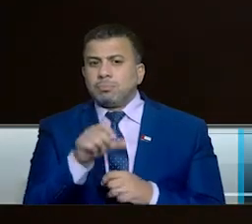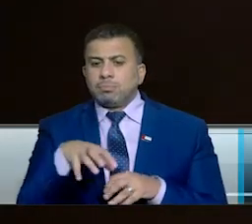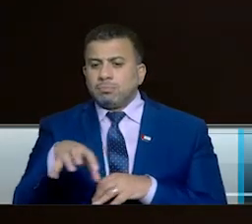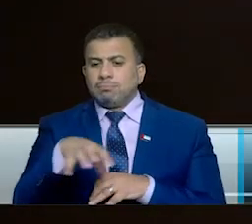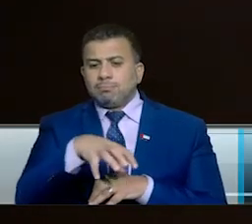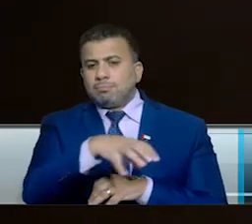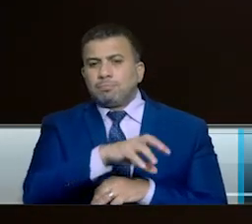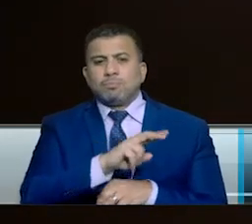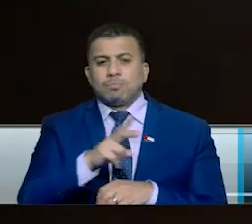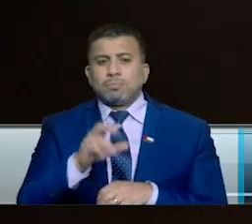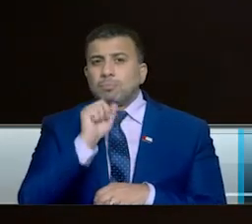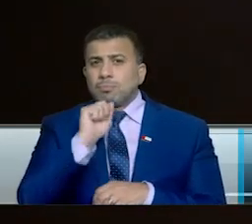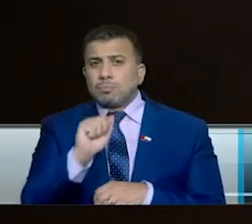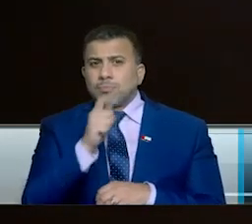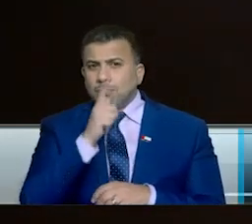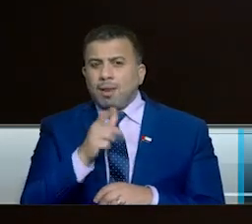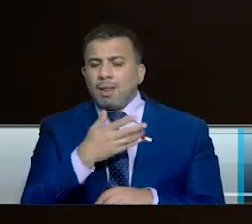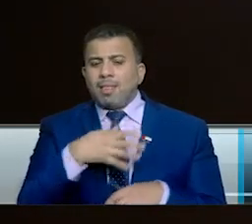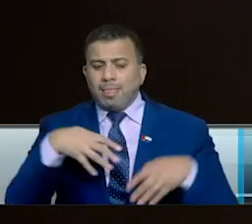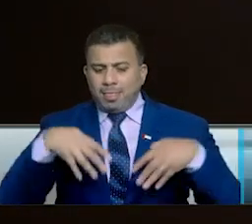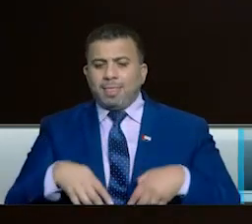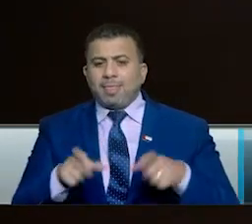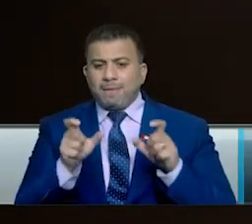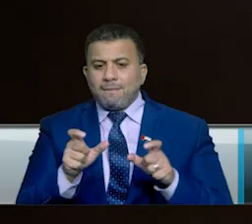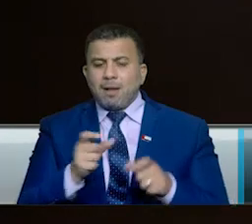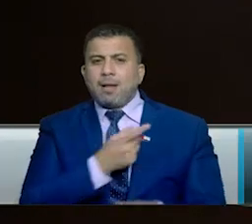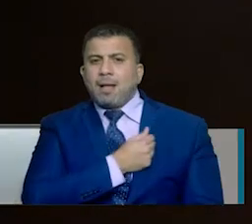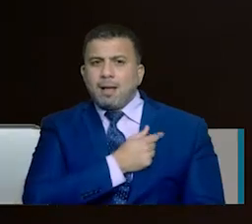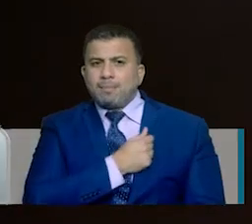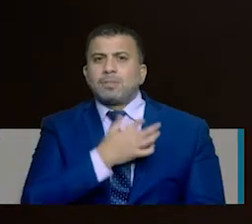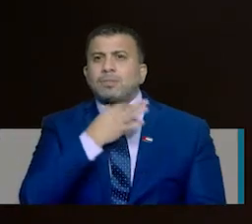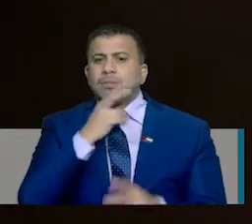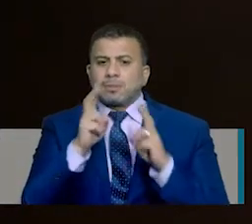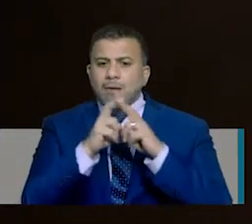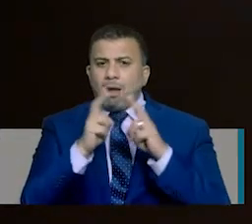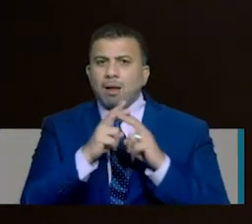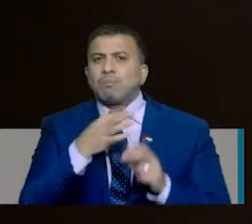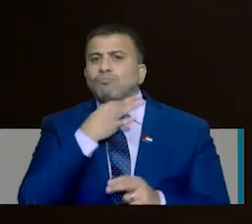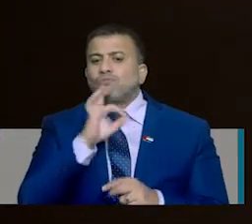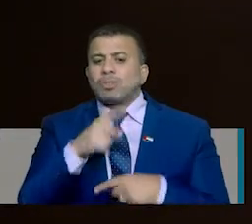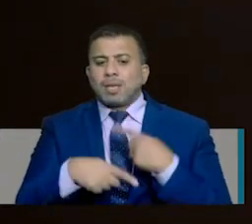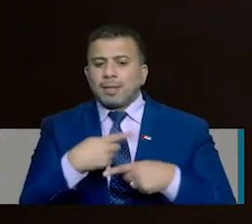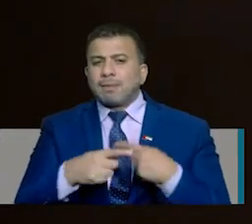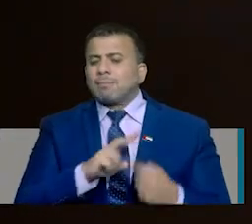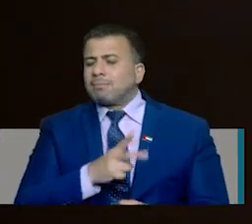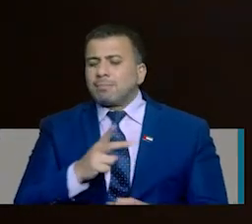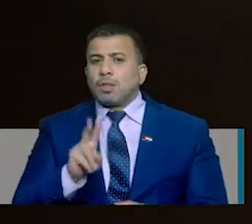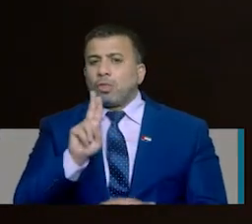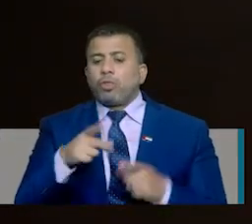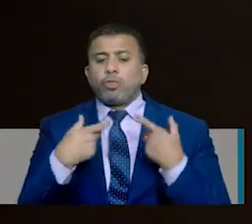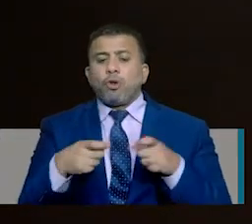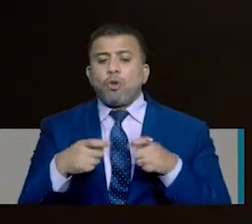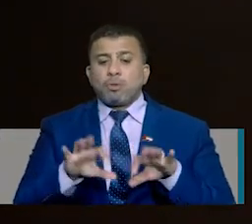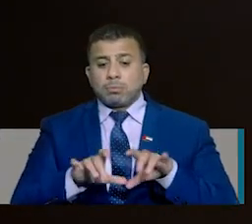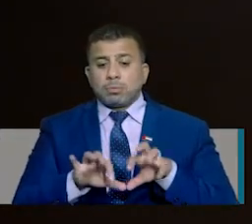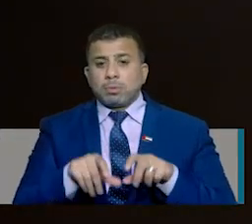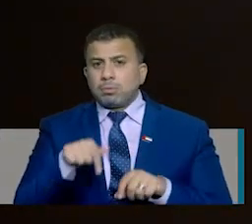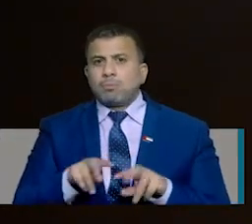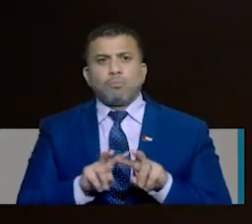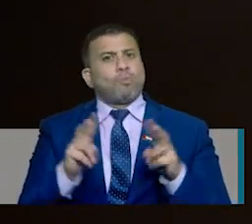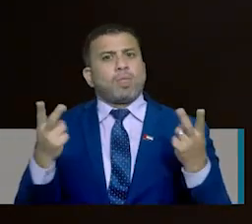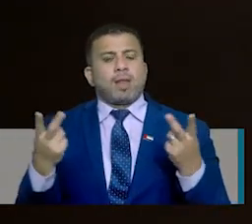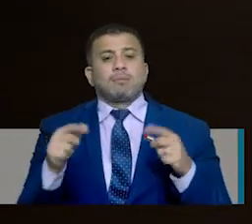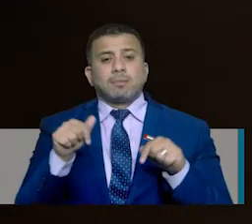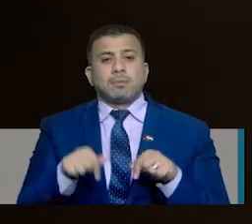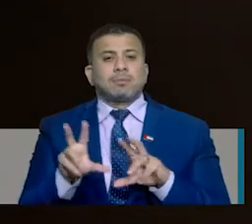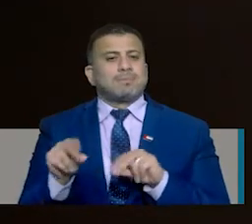قطاعات مختلفة، من ضمنها قطاع الدفاع وقطاع الأمن وقطاع الطاقة المتجددة وغيرها. اليوم التكنولوجيا اللي نحن نمتلكها تكنولوجيا مختلفة